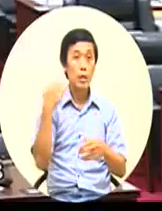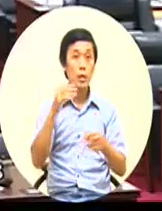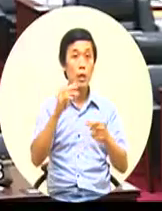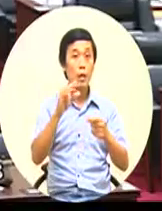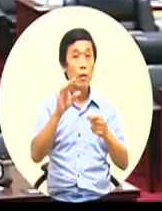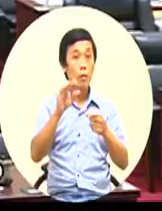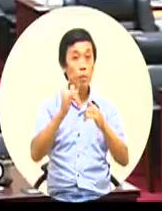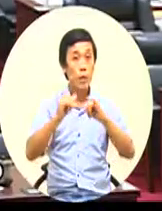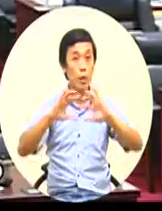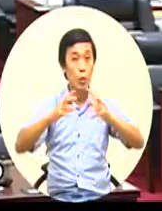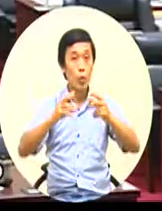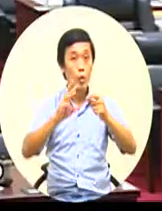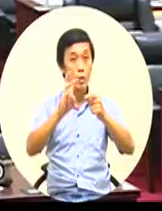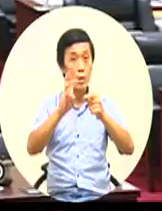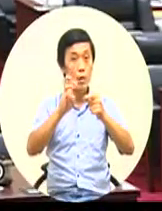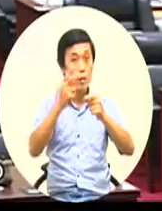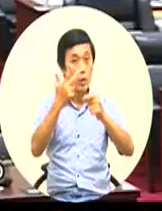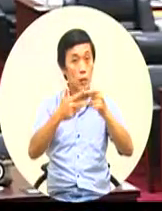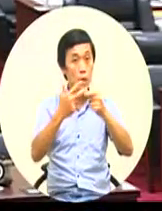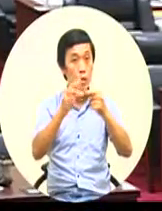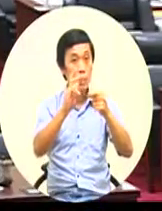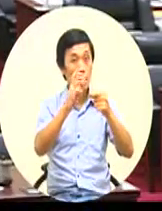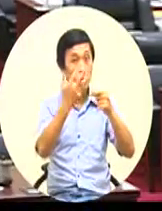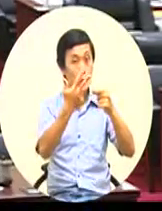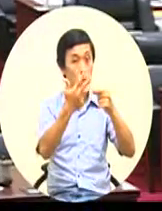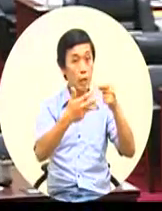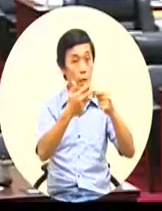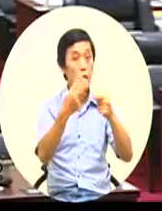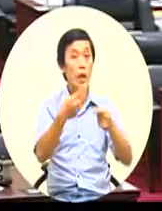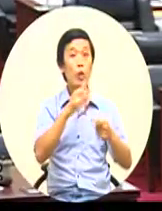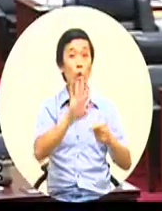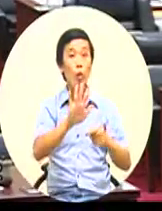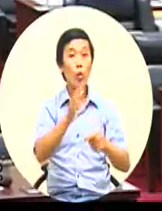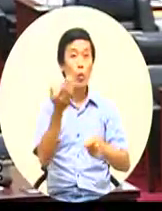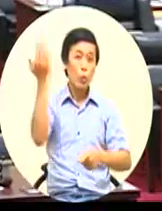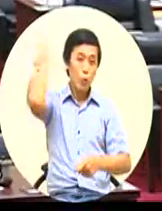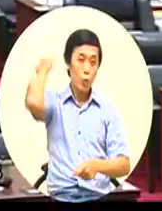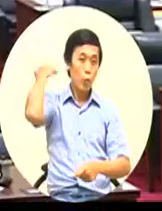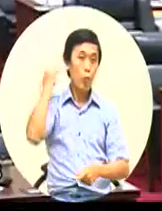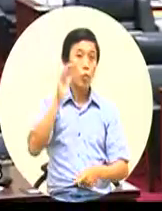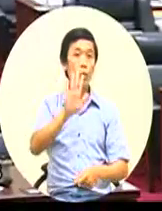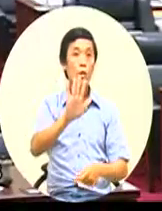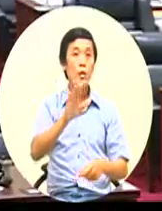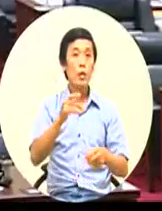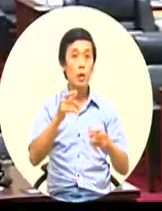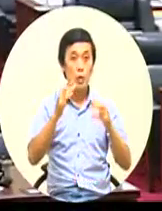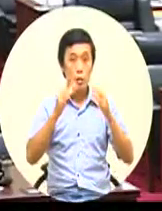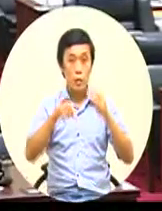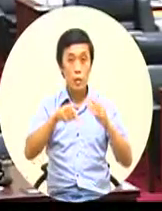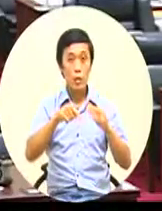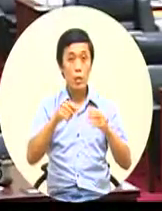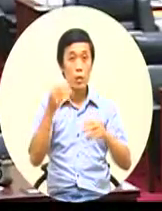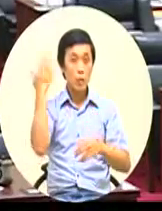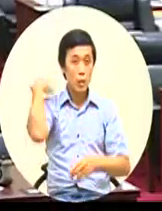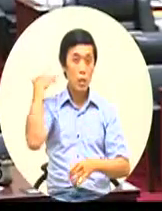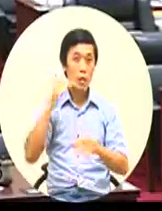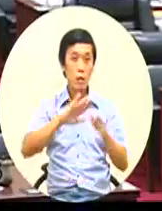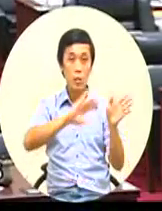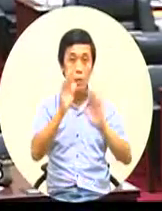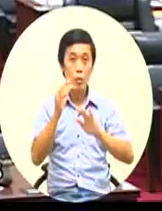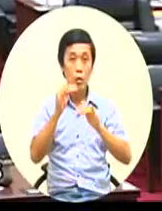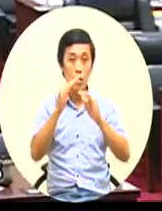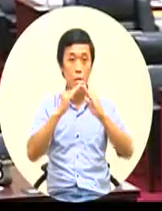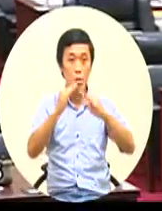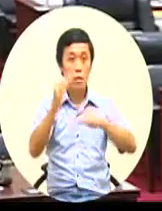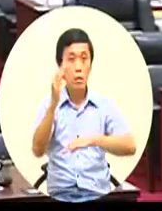37年、38年，甚至更早之前。这些历史的典故，从来市政府不去问说这件事情的发生的